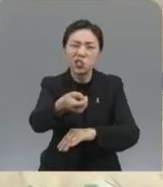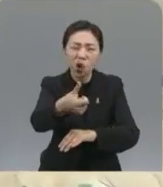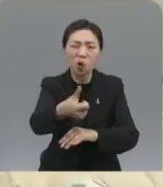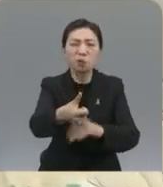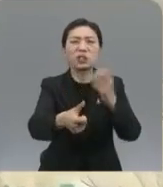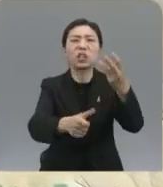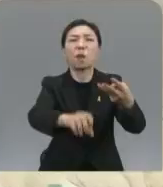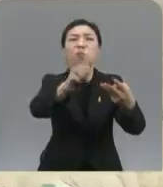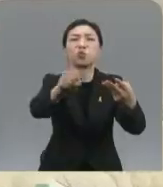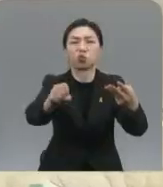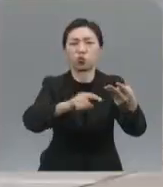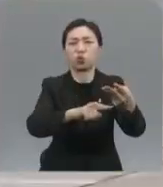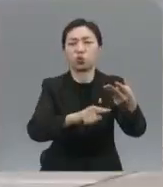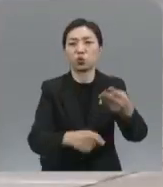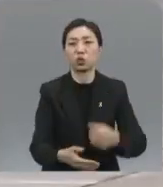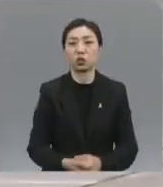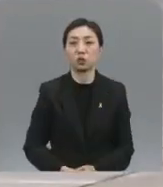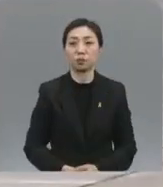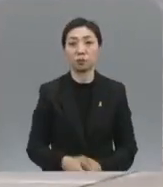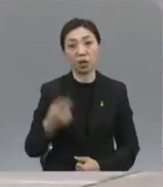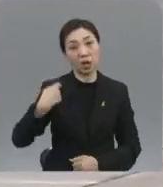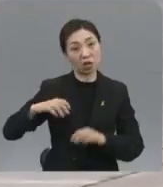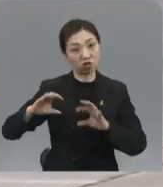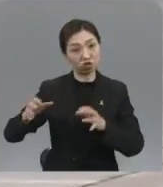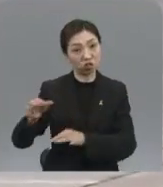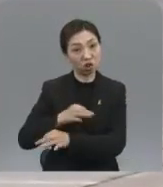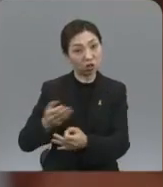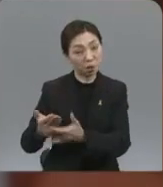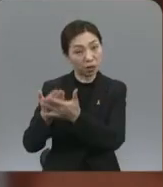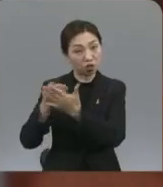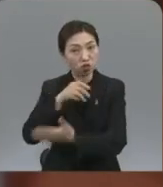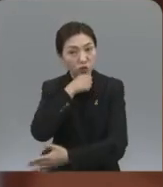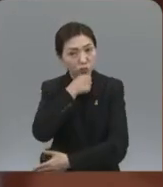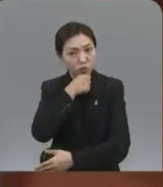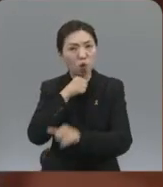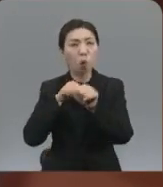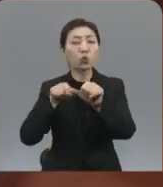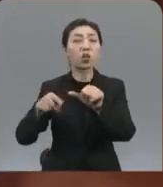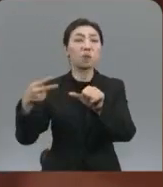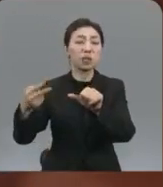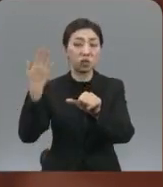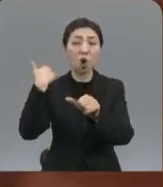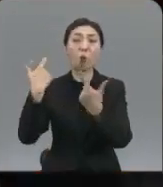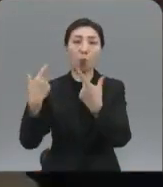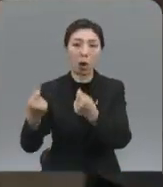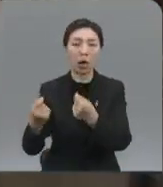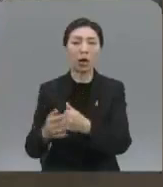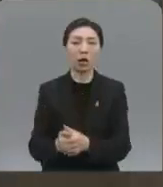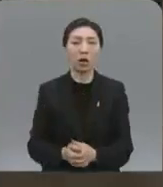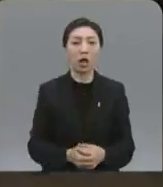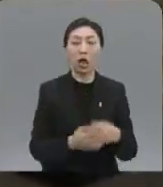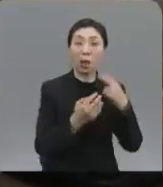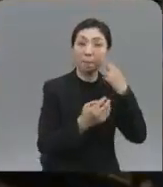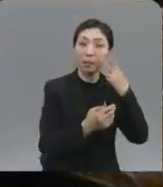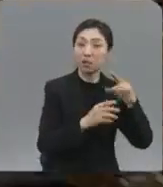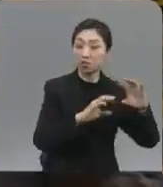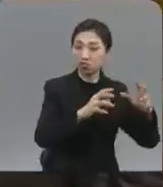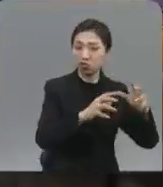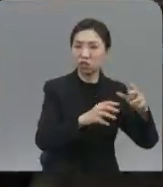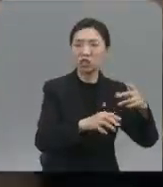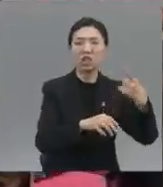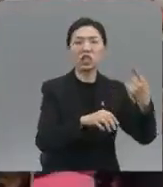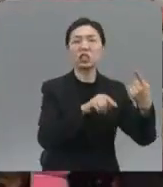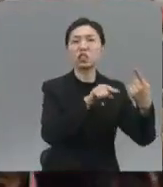pour le Japon l'institution internationale a revu son estimation à 1,3% en baisse de 0,5